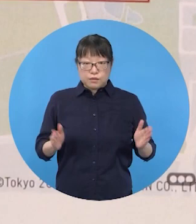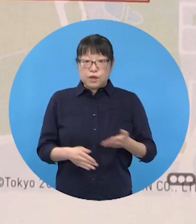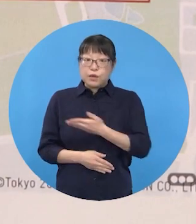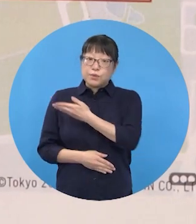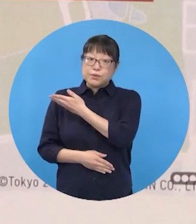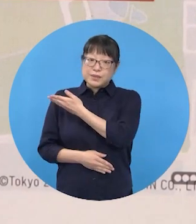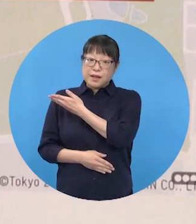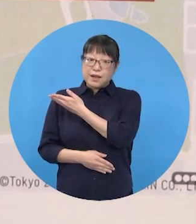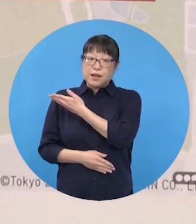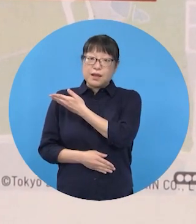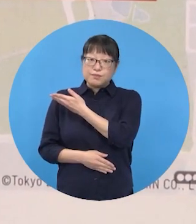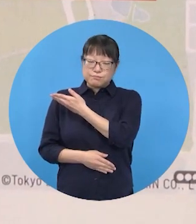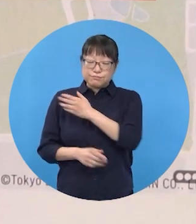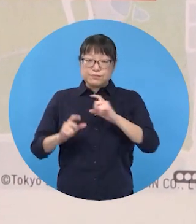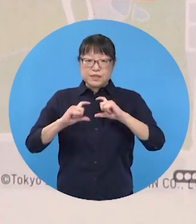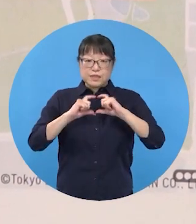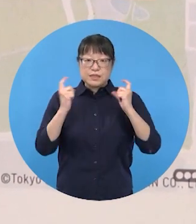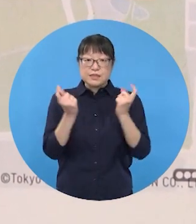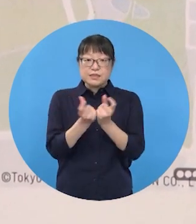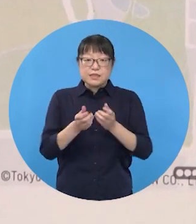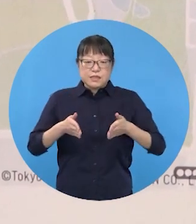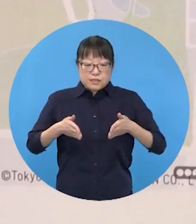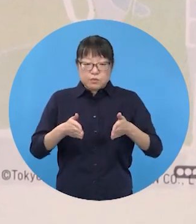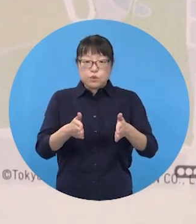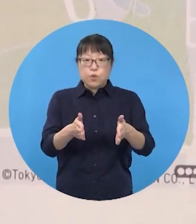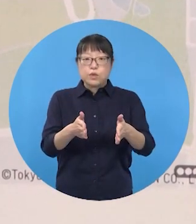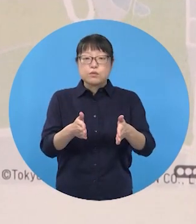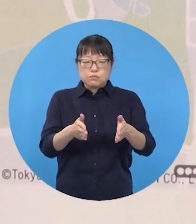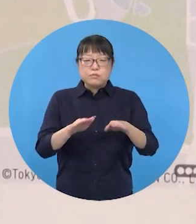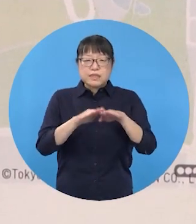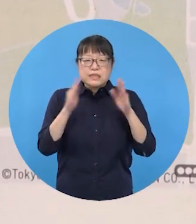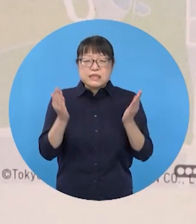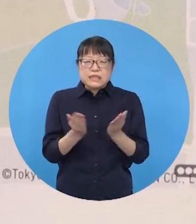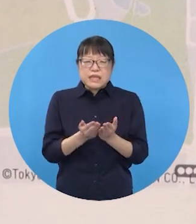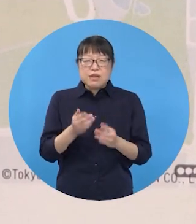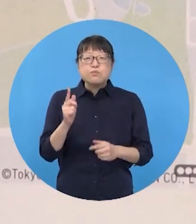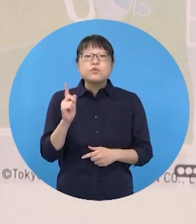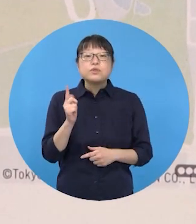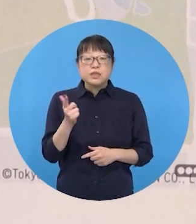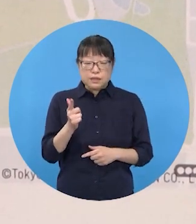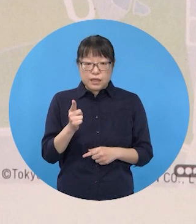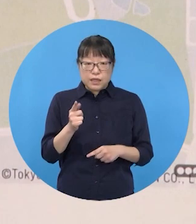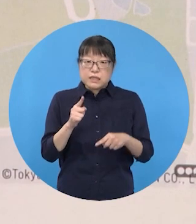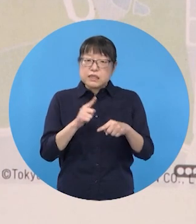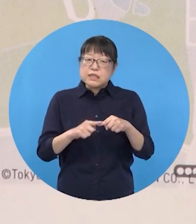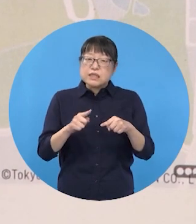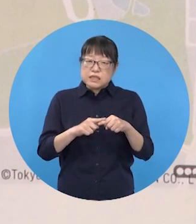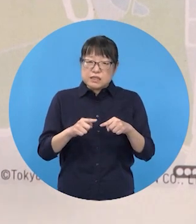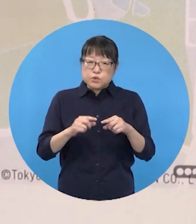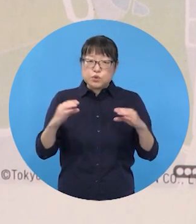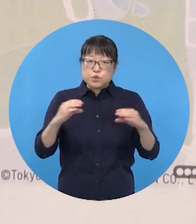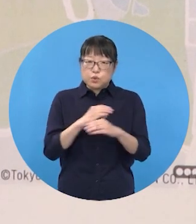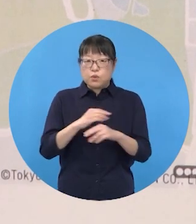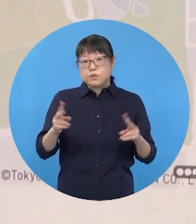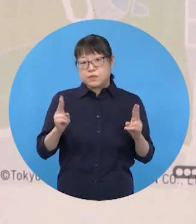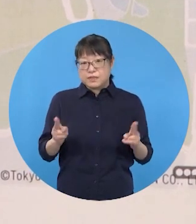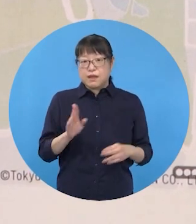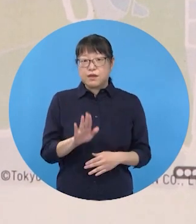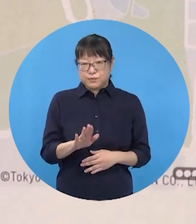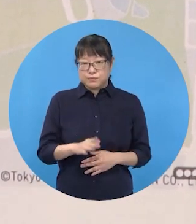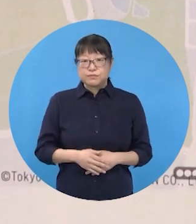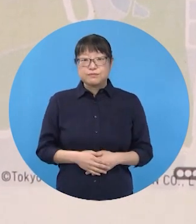京スタジアム、それから武蔵野の森総合スポーツプラザの間の一部のスタジアム通りで交通規制が実施されます